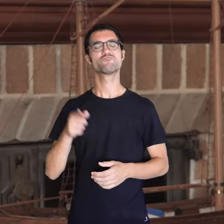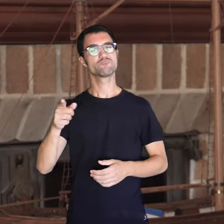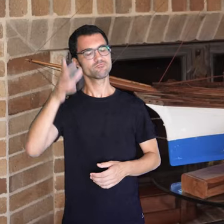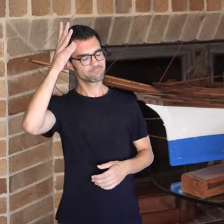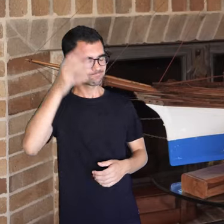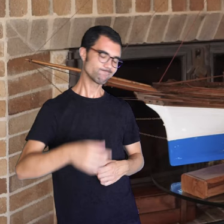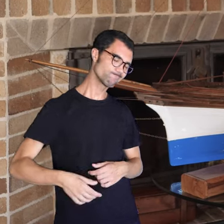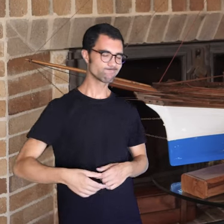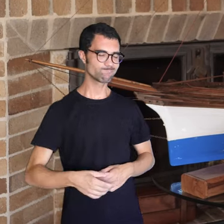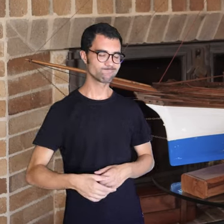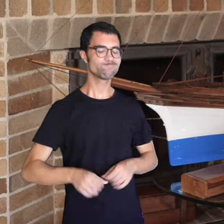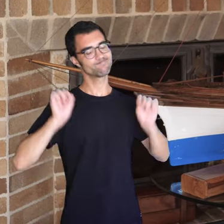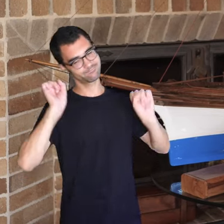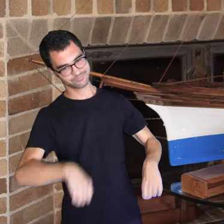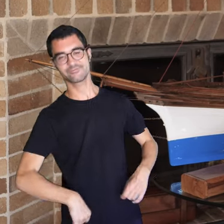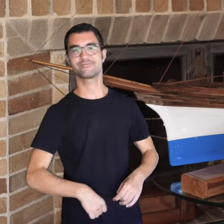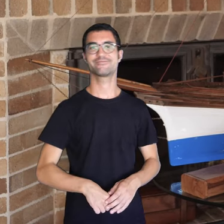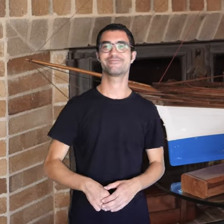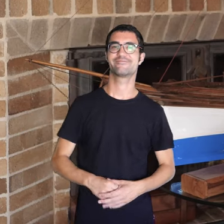això, pues, també...